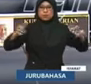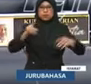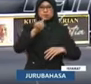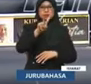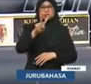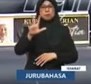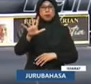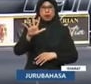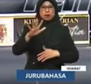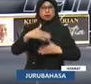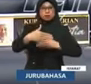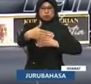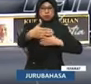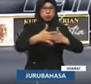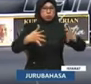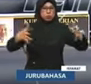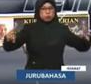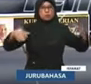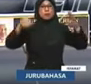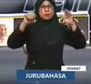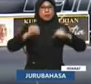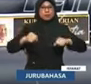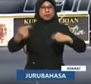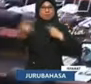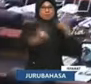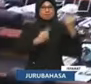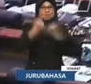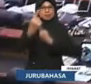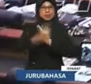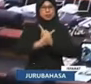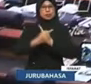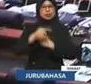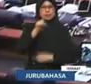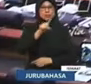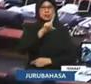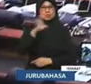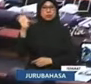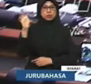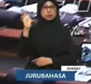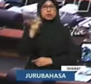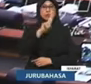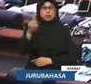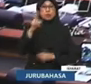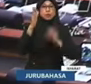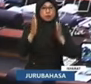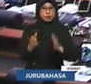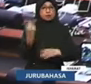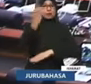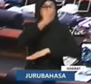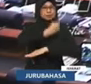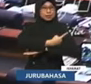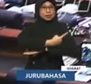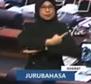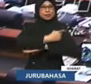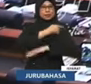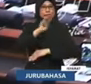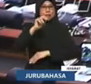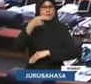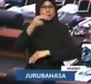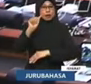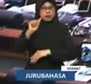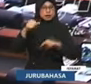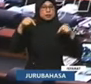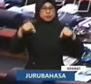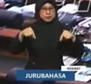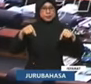seluas 125 hektar mampu menampung kehadiran pengunjung sehingga 100.000 orang sehari pelaksanaan Maha